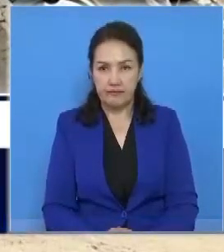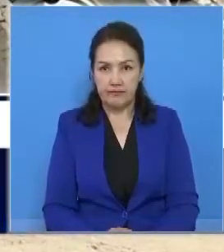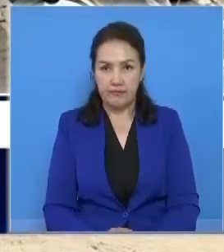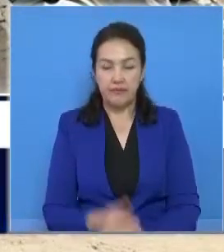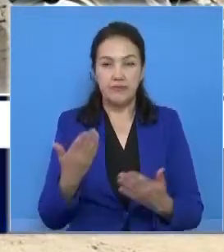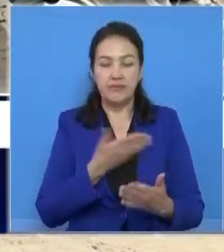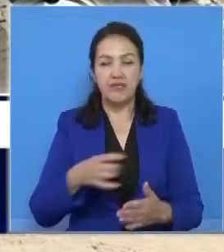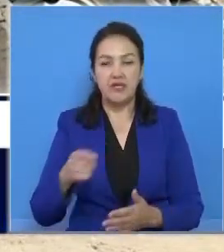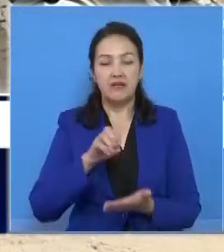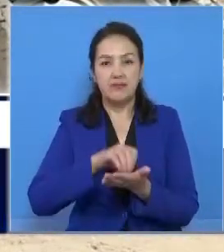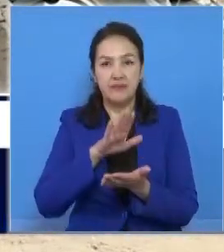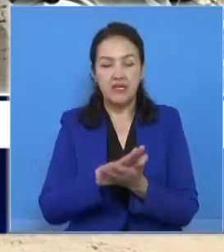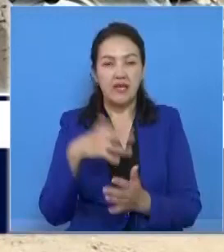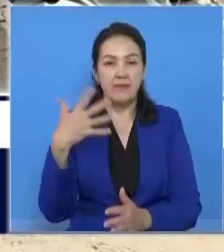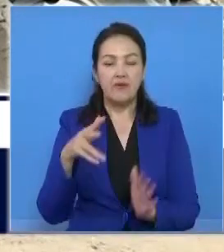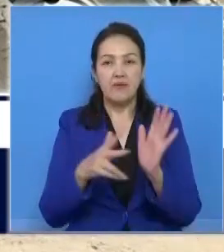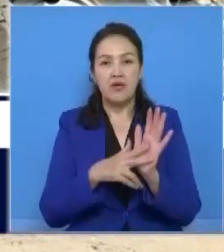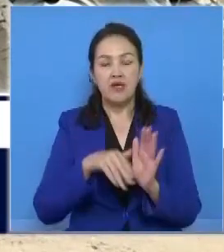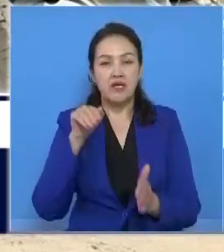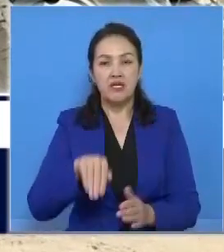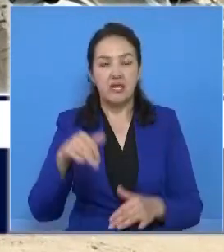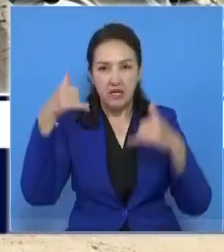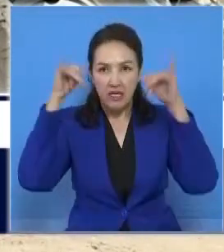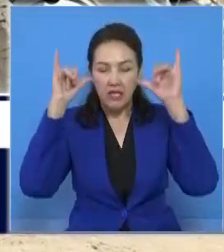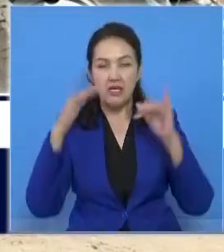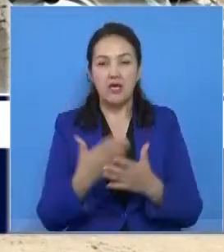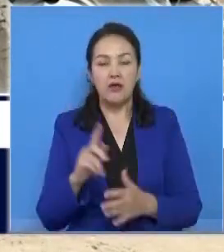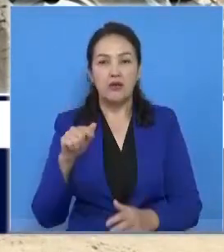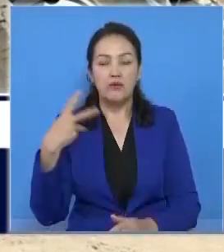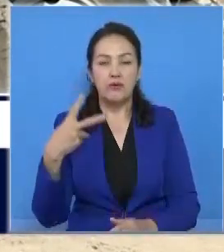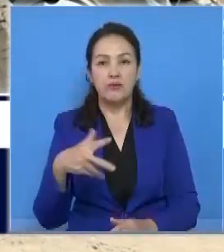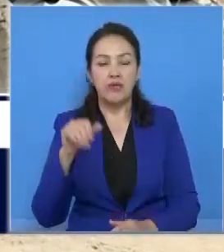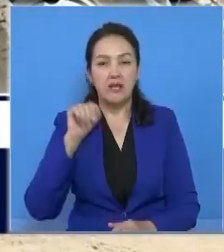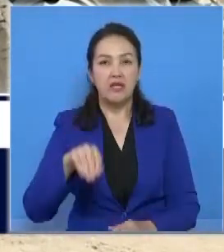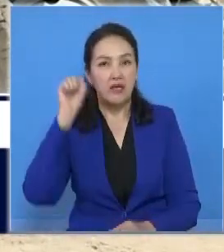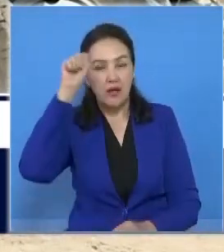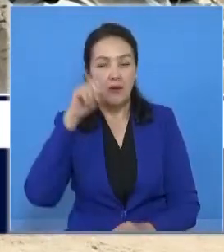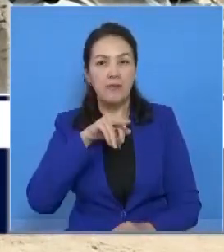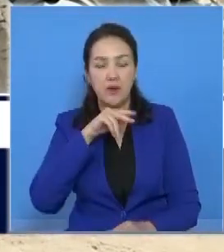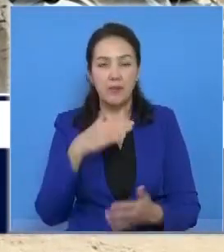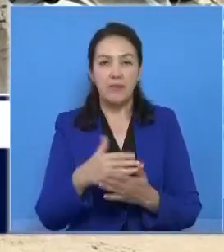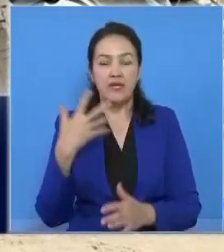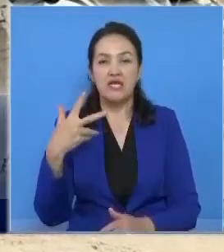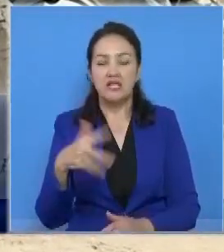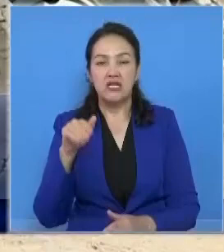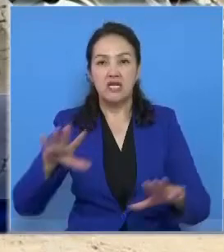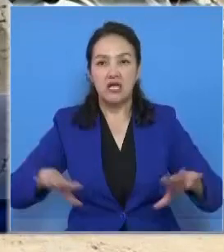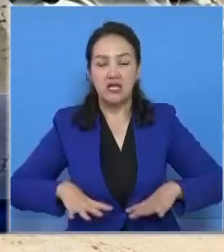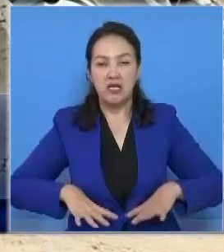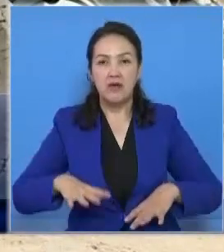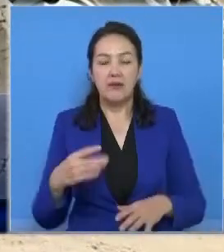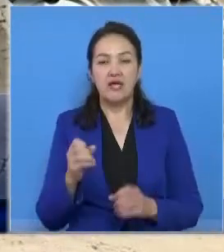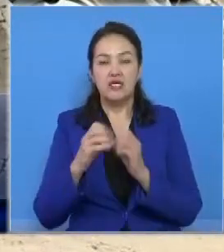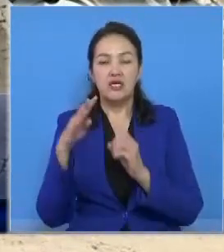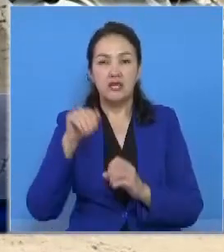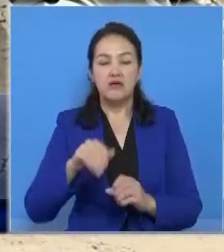В нашем районе зарегистрировано 58 тысяч голов КРС и 133 тысячи овец и коз, 53 тысячи лошадей,